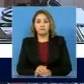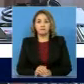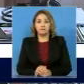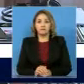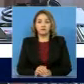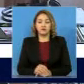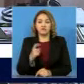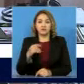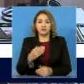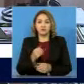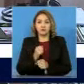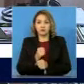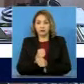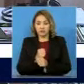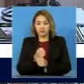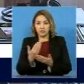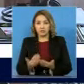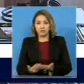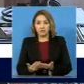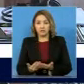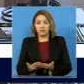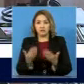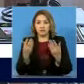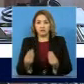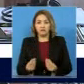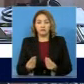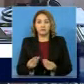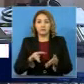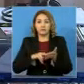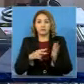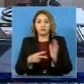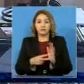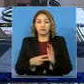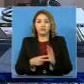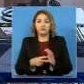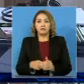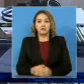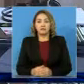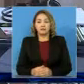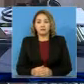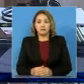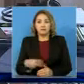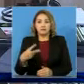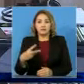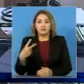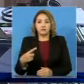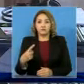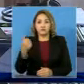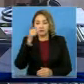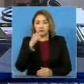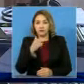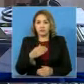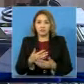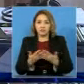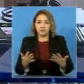владеют этой методикой. И на сегодняшний день мы запланировали на 2021 год